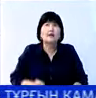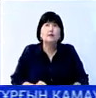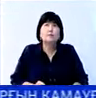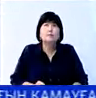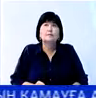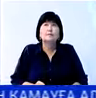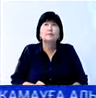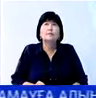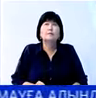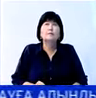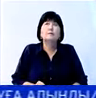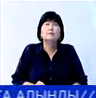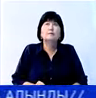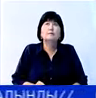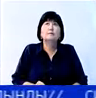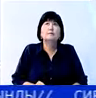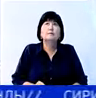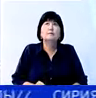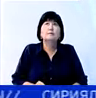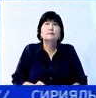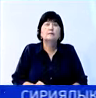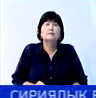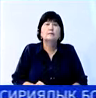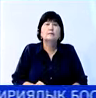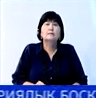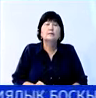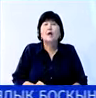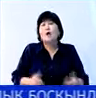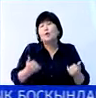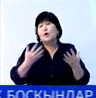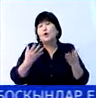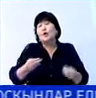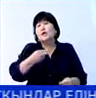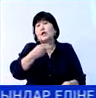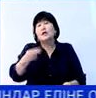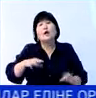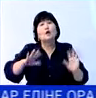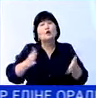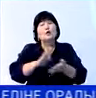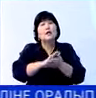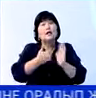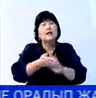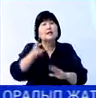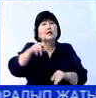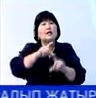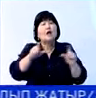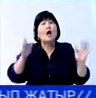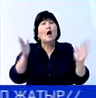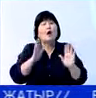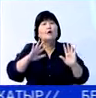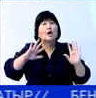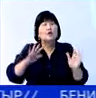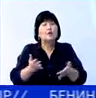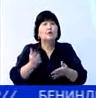Жолтаев, Бекболат Әбденов, Тосқан Сәтбай, Қызылорда телеарнасы. Бүгінгі күннің тақырыбы төтенше жағдайлар департаменті ауа райының